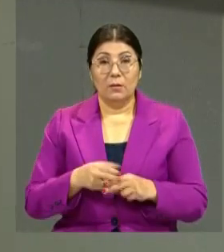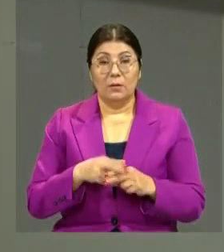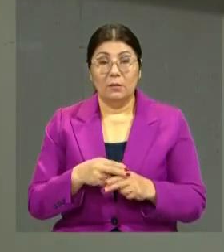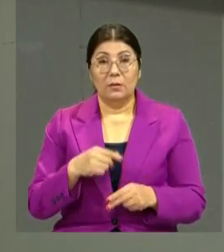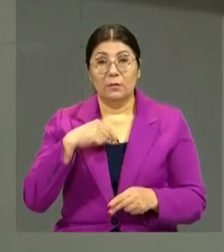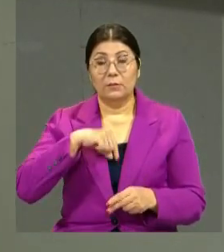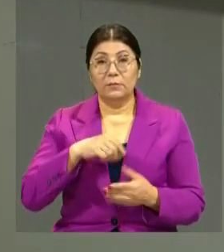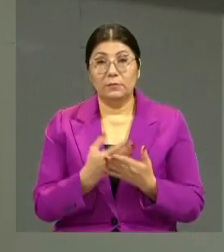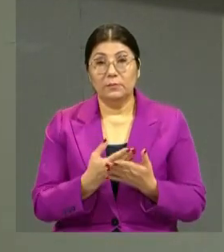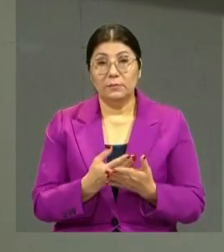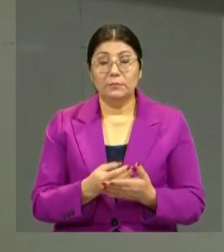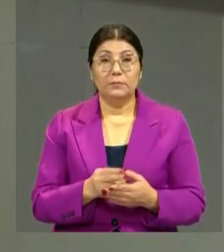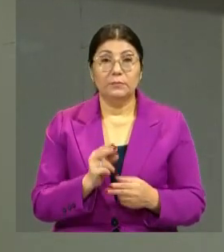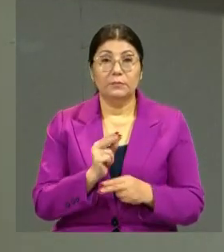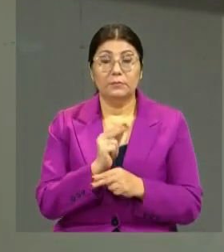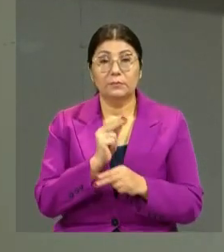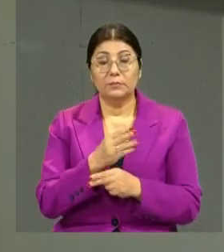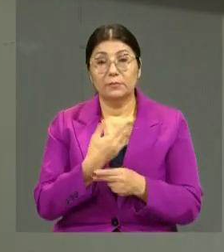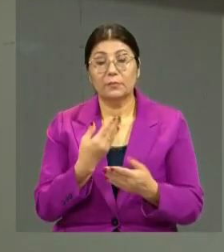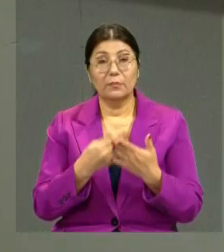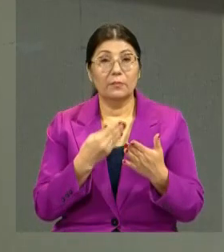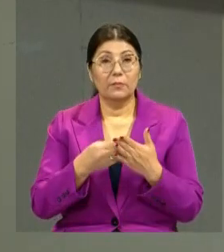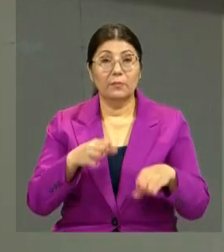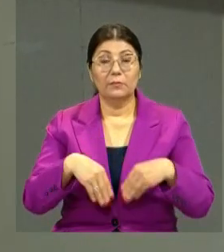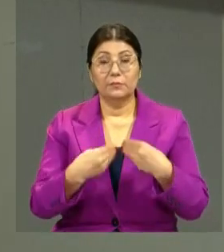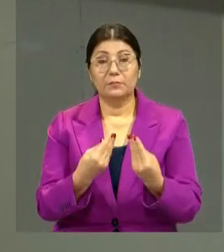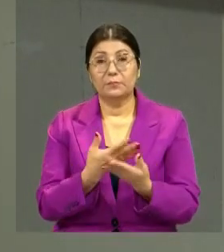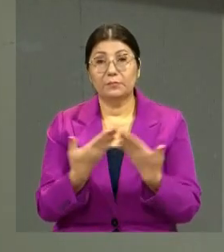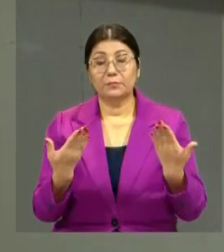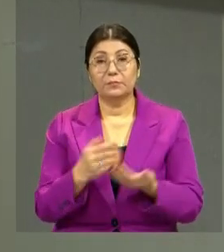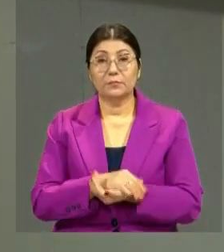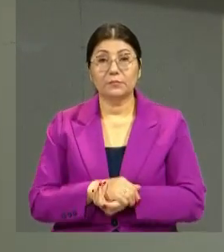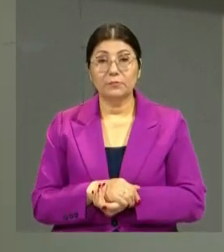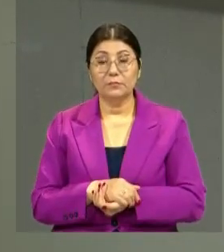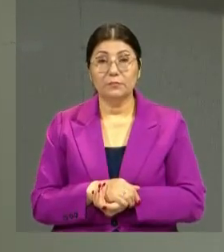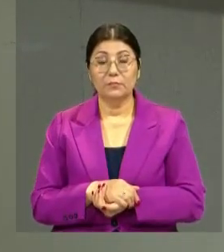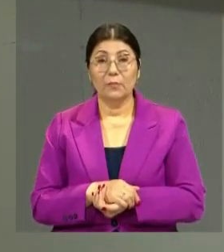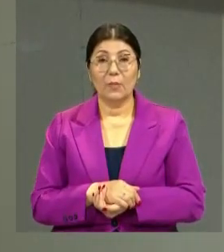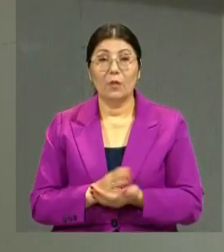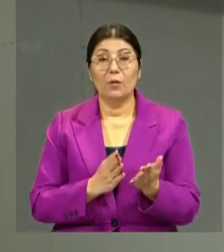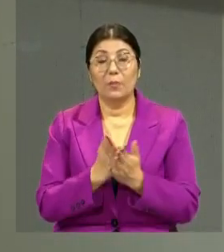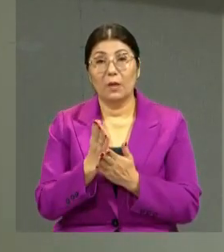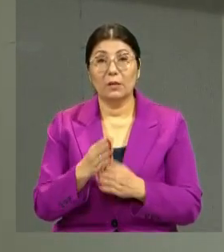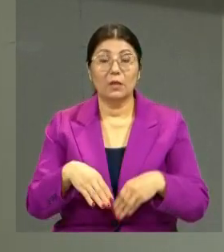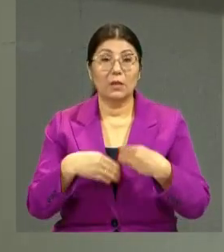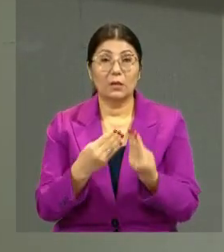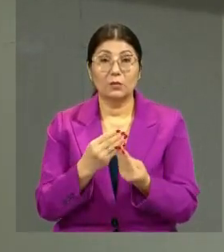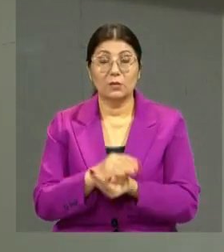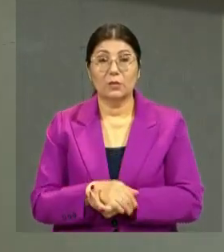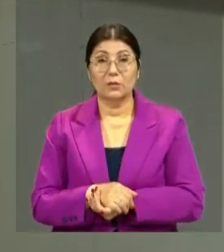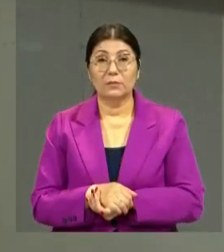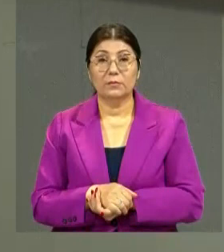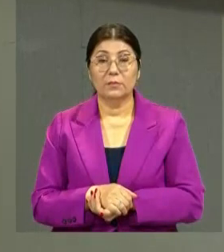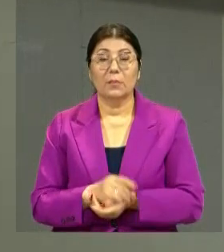айтпайды, ол кеңес бермейді, былай жаса, былай жаса деген сияқты. Ол бағыттарды ғана ұсынады. Нағыз